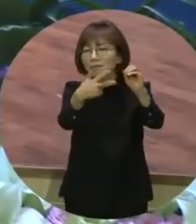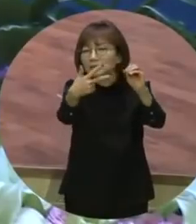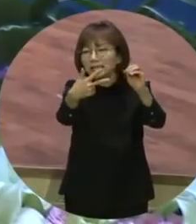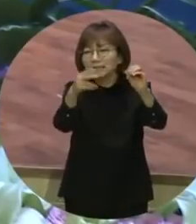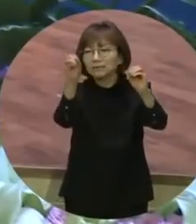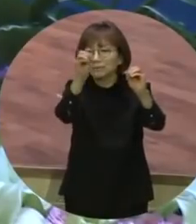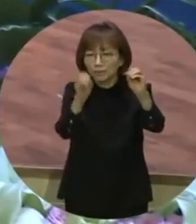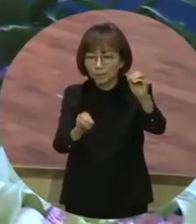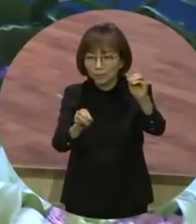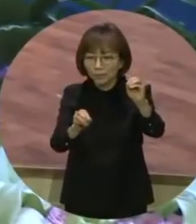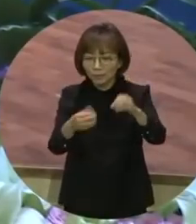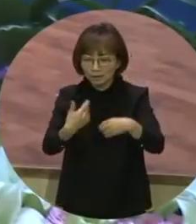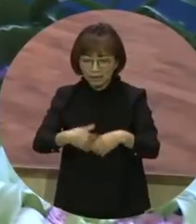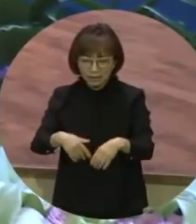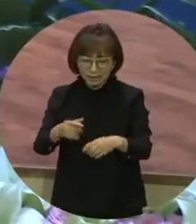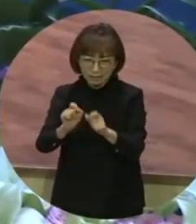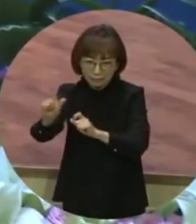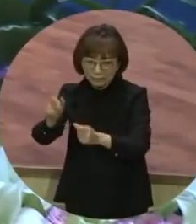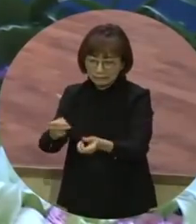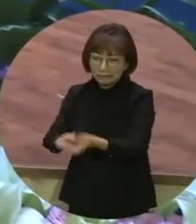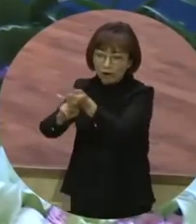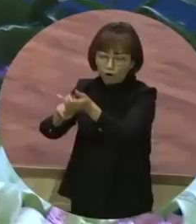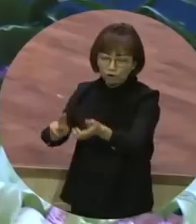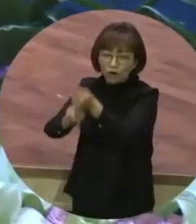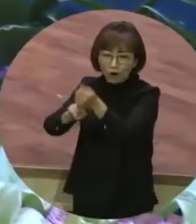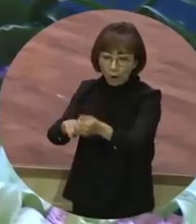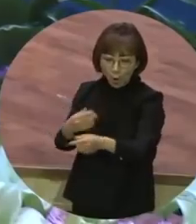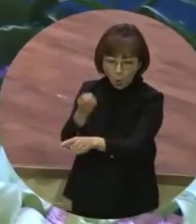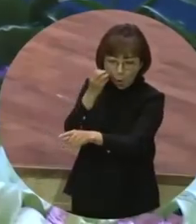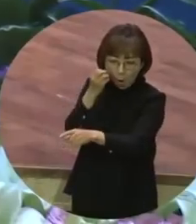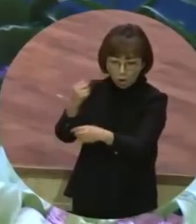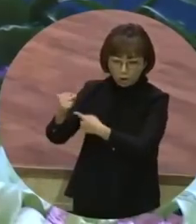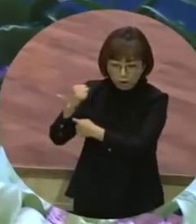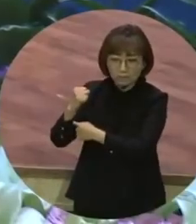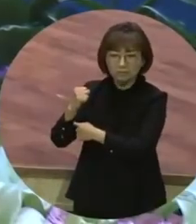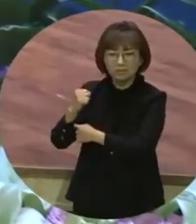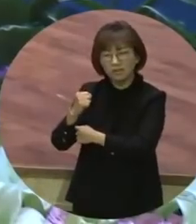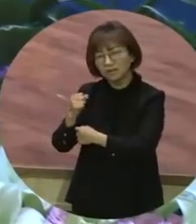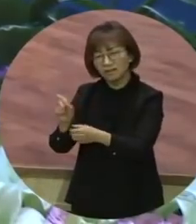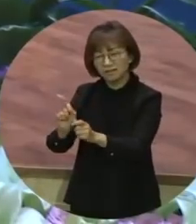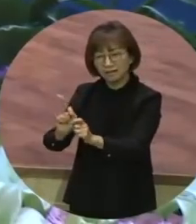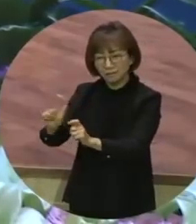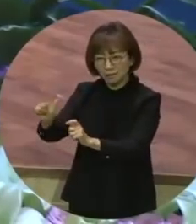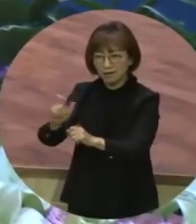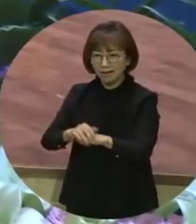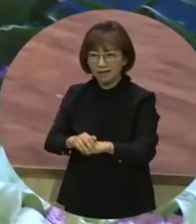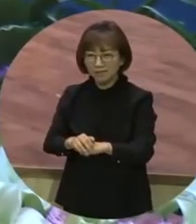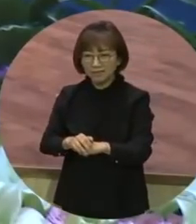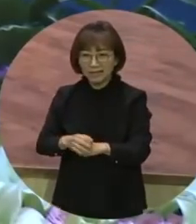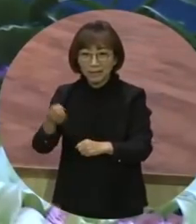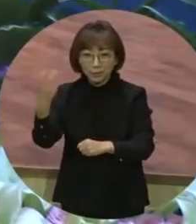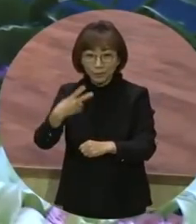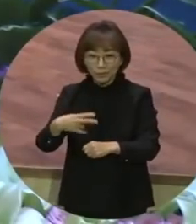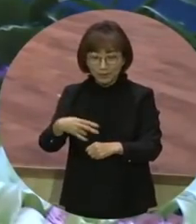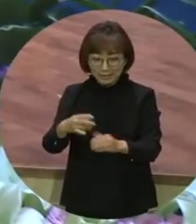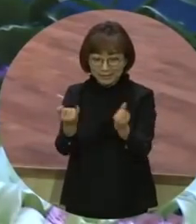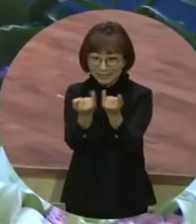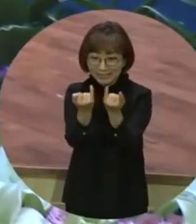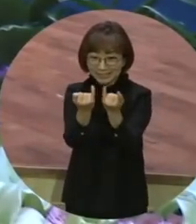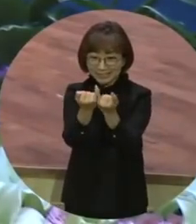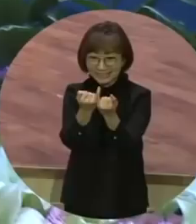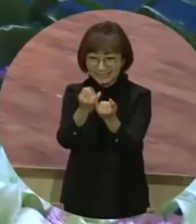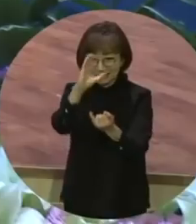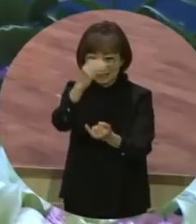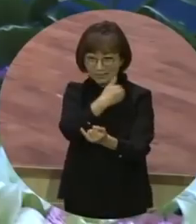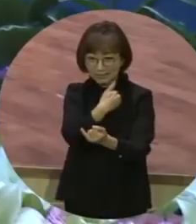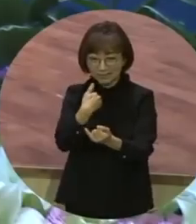뭘 보고 느낀 거 뭐. 그리고 여자들이 다 교회 나오는데 머리 죽은 천지교처럼 뒤집어요.